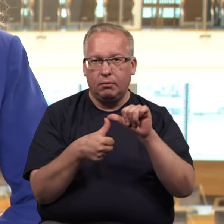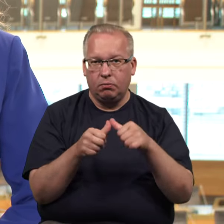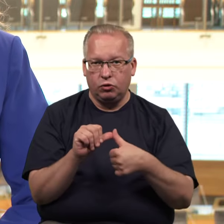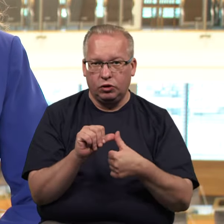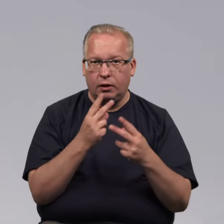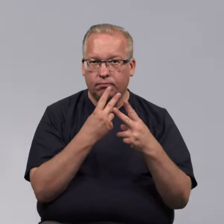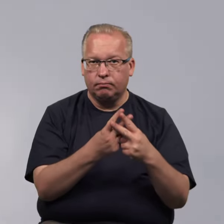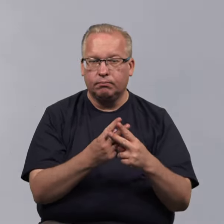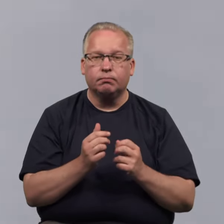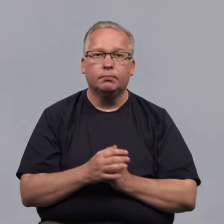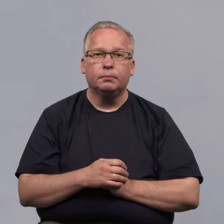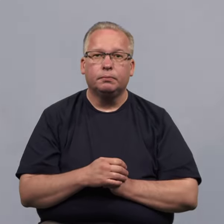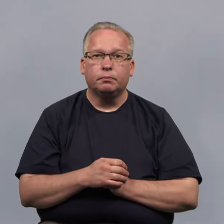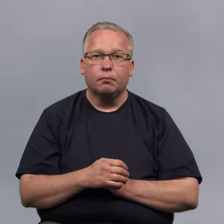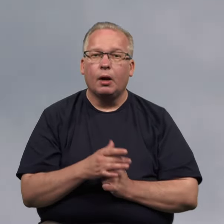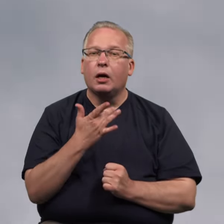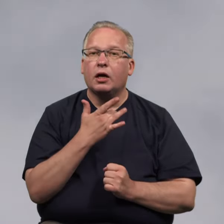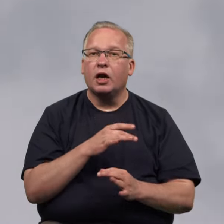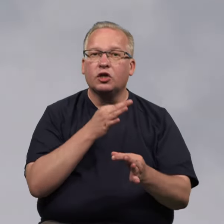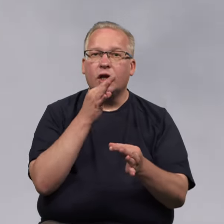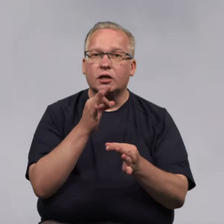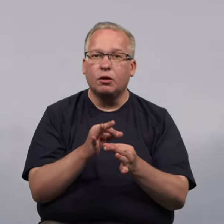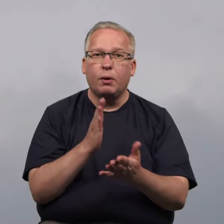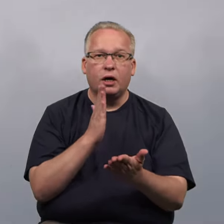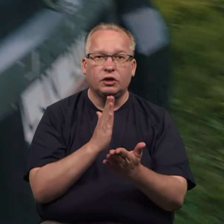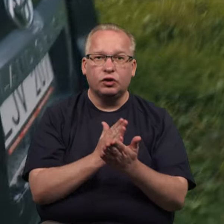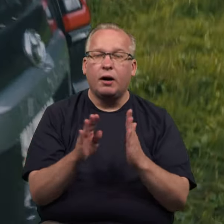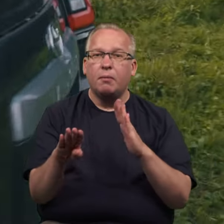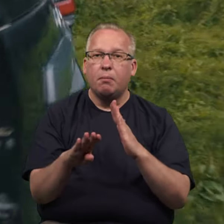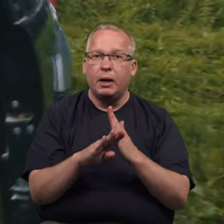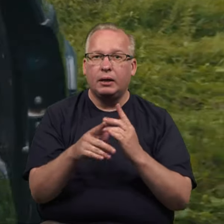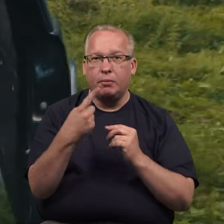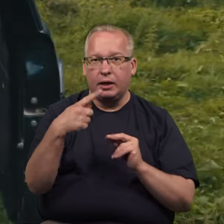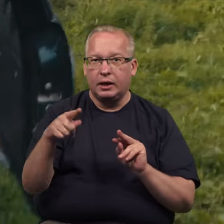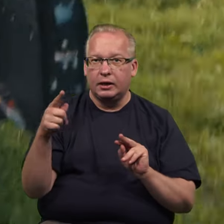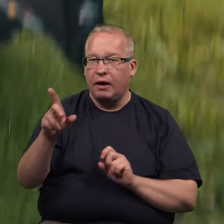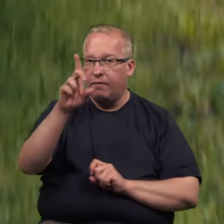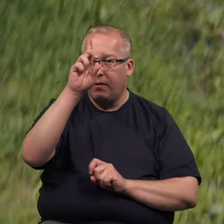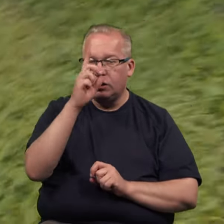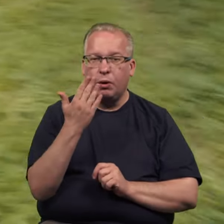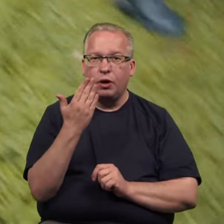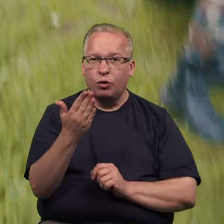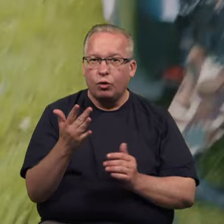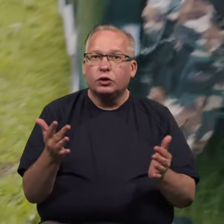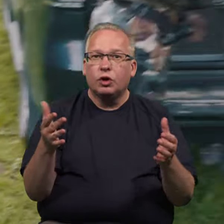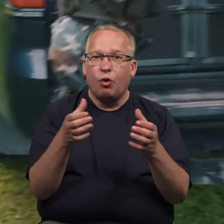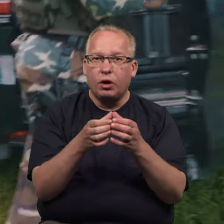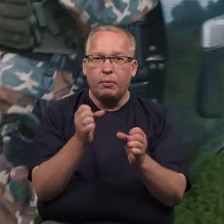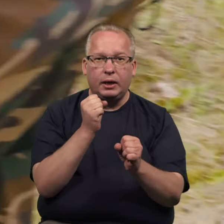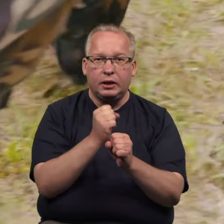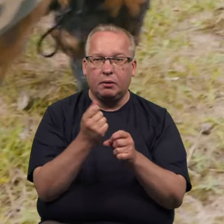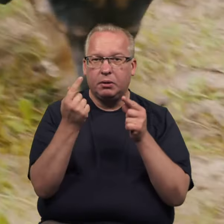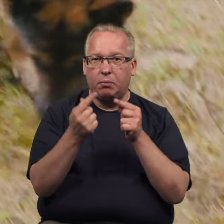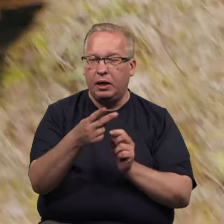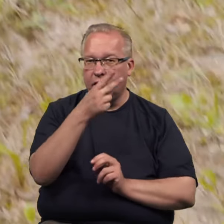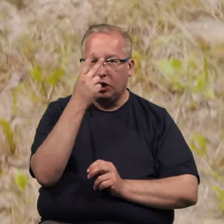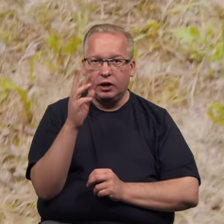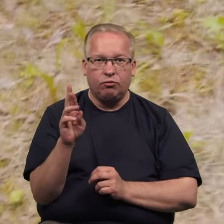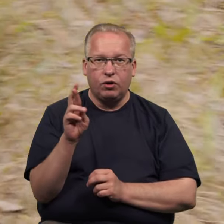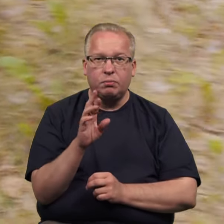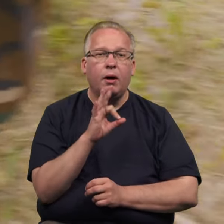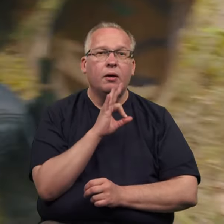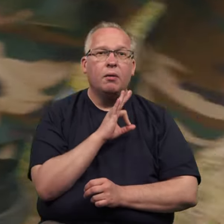galvos. Griežtesnė atsakomybė numatyta ir padedantiems kitai valstybei ar jos organizacijai veikti prieš Lietuvos